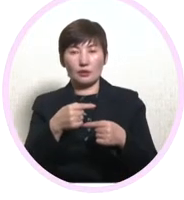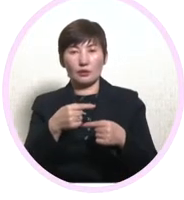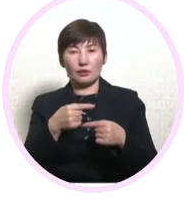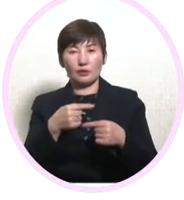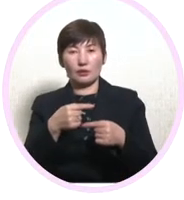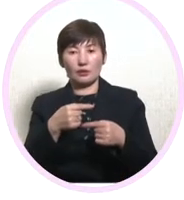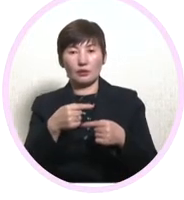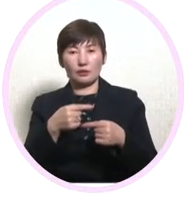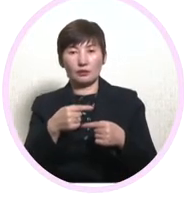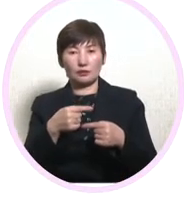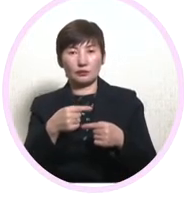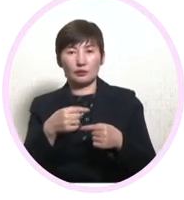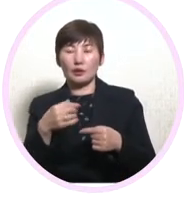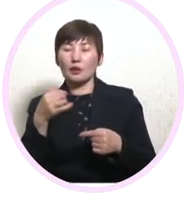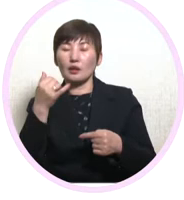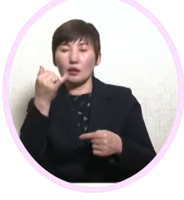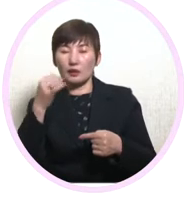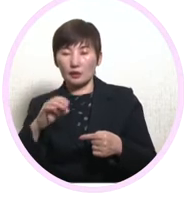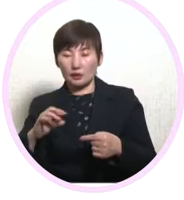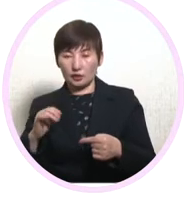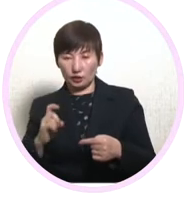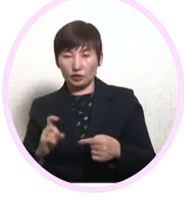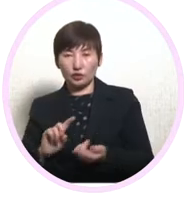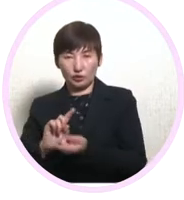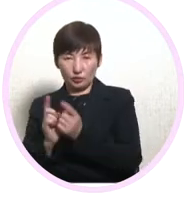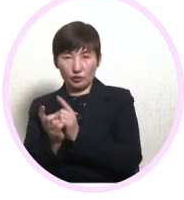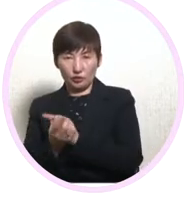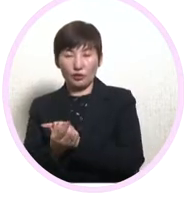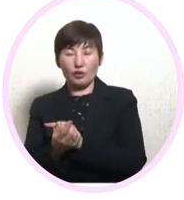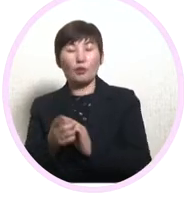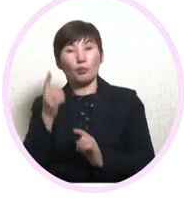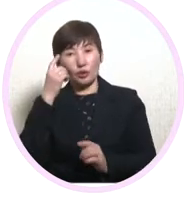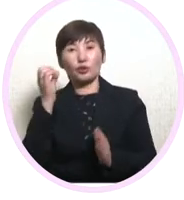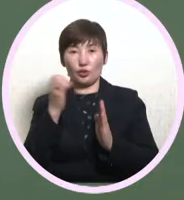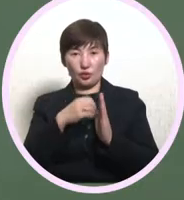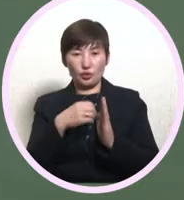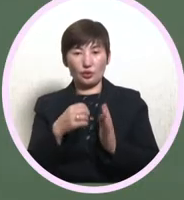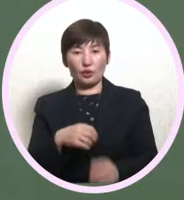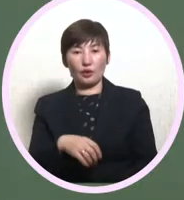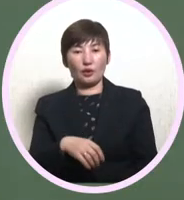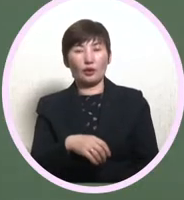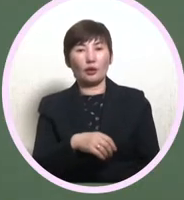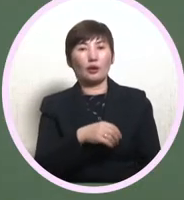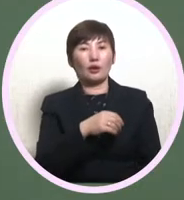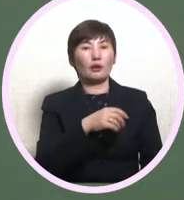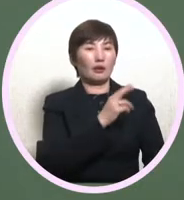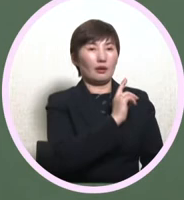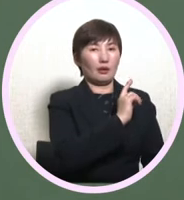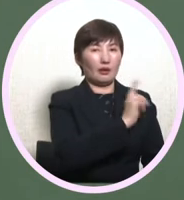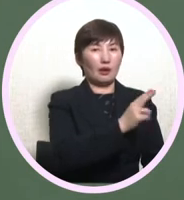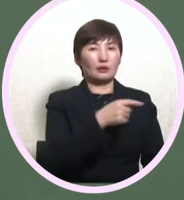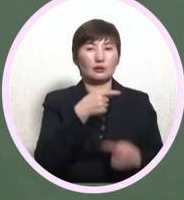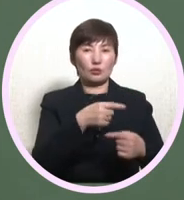харьцуулсан харьцаа байна гэд энд гараад ирсэн байна. За, тэгэхээр 2-оос 1-ийг